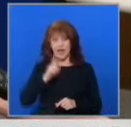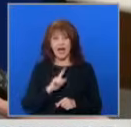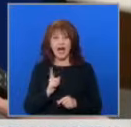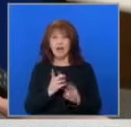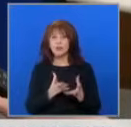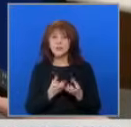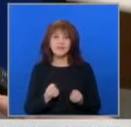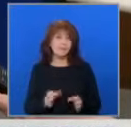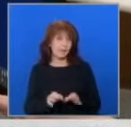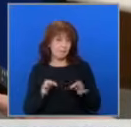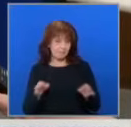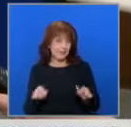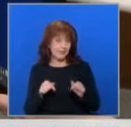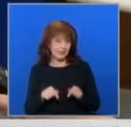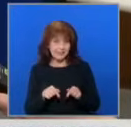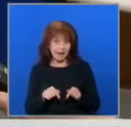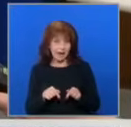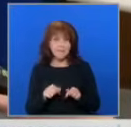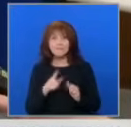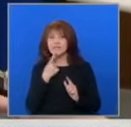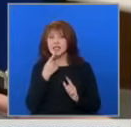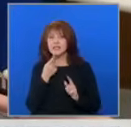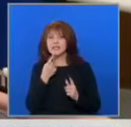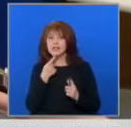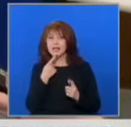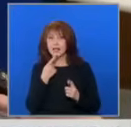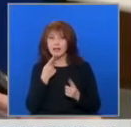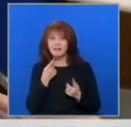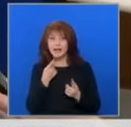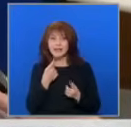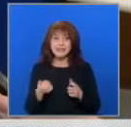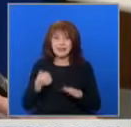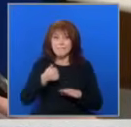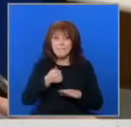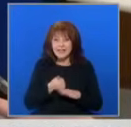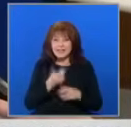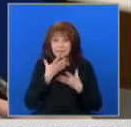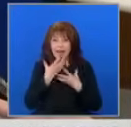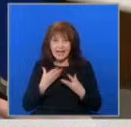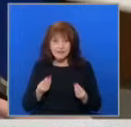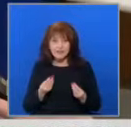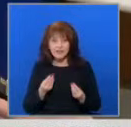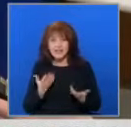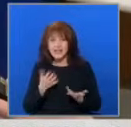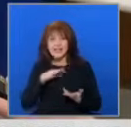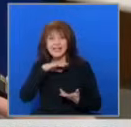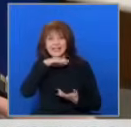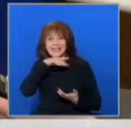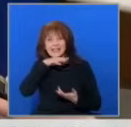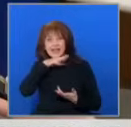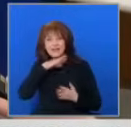вземат мерки сега, за да може да преодоляваме дефицитите постепенно, с оглед на застаряването